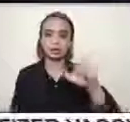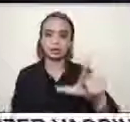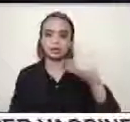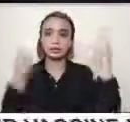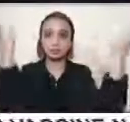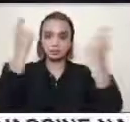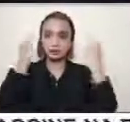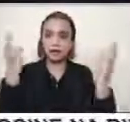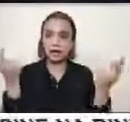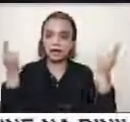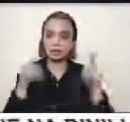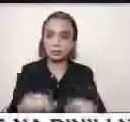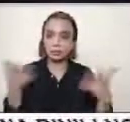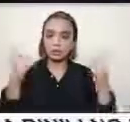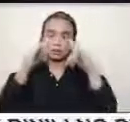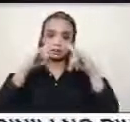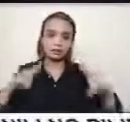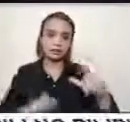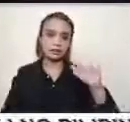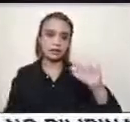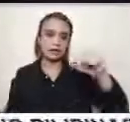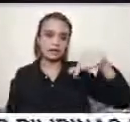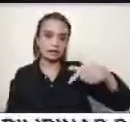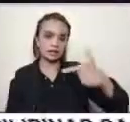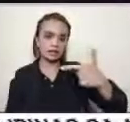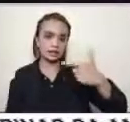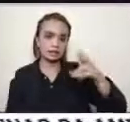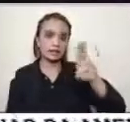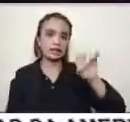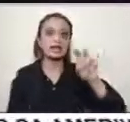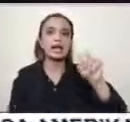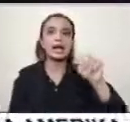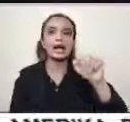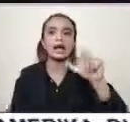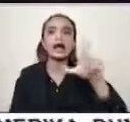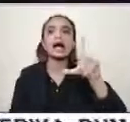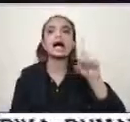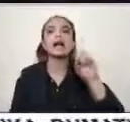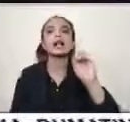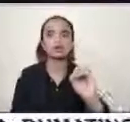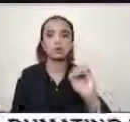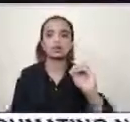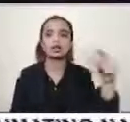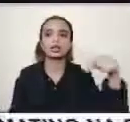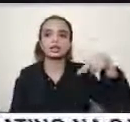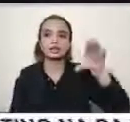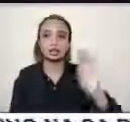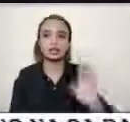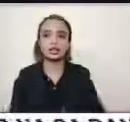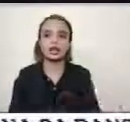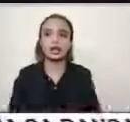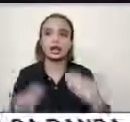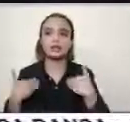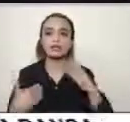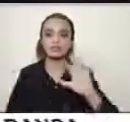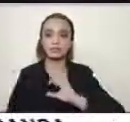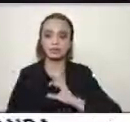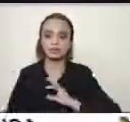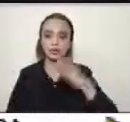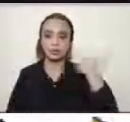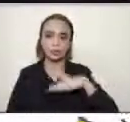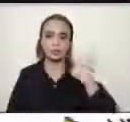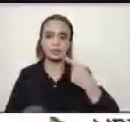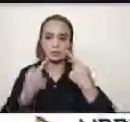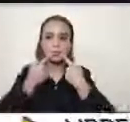Nais po ng Philippine Sports Commission o PSC na ipagpatuloy ang programang naging dahilan ng matagumpay na kampanya ng bansa